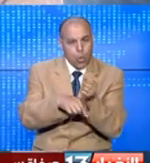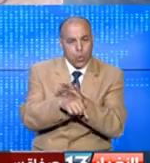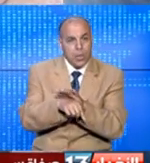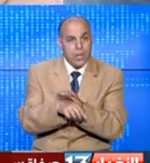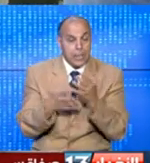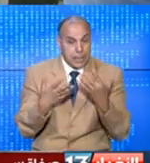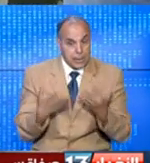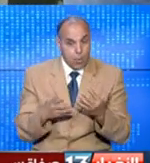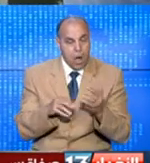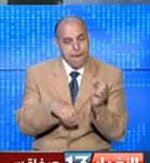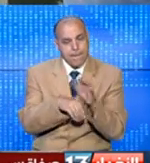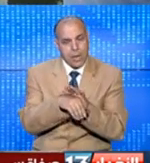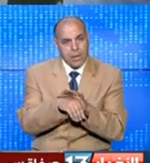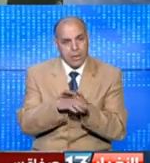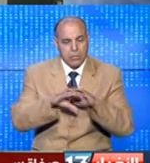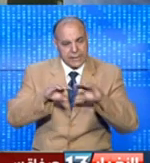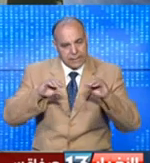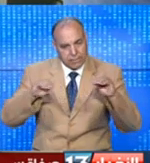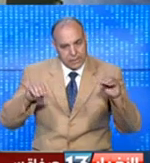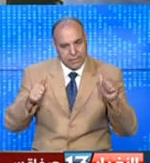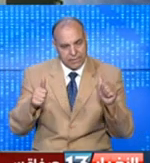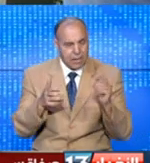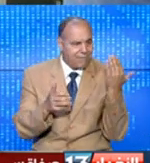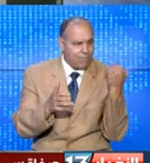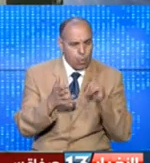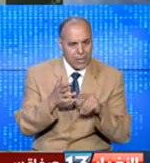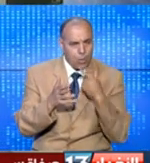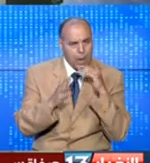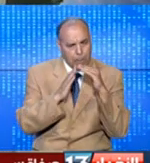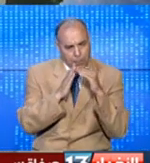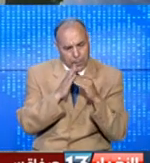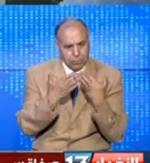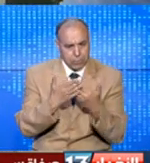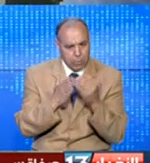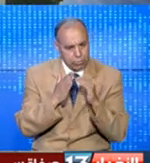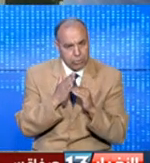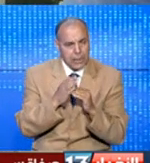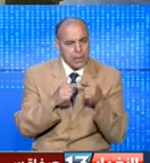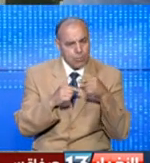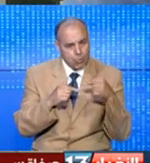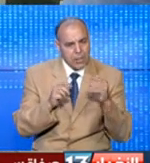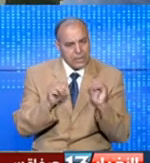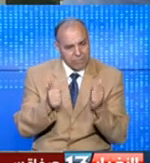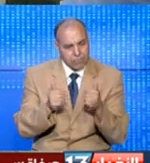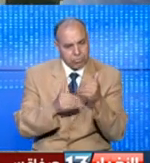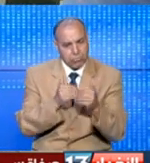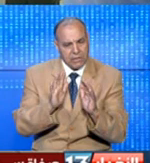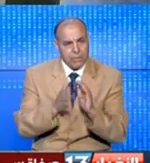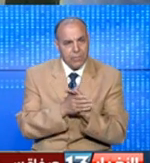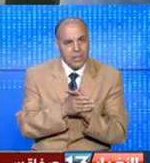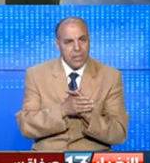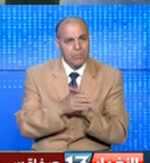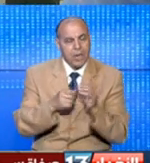الوضعيه الوبائيه في القاعده في المده الاخيره الانخفاض في المؤشرات السلبيه قد انخفاض في نسبه